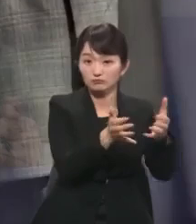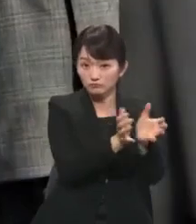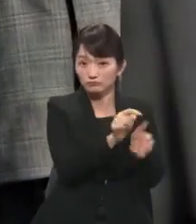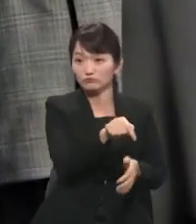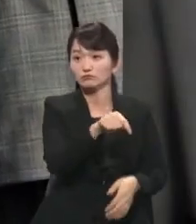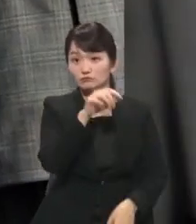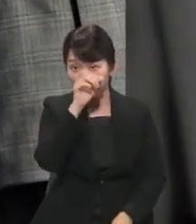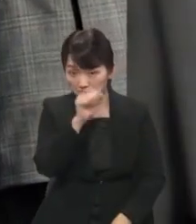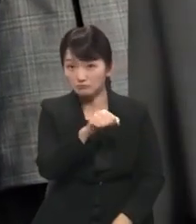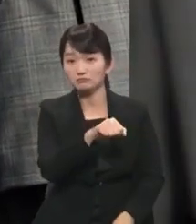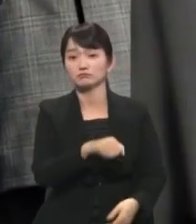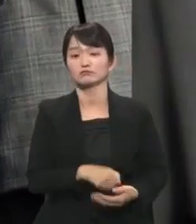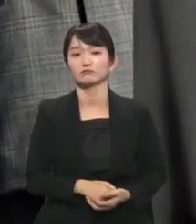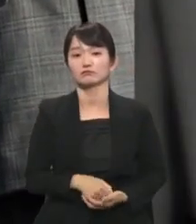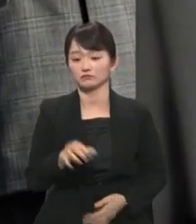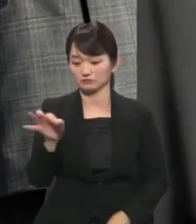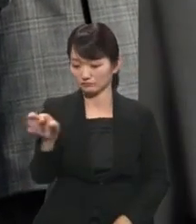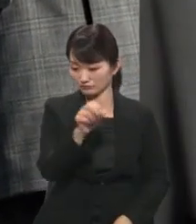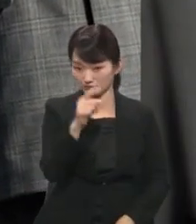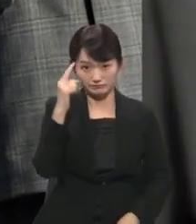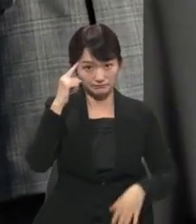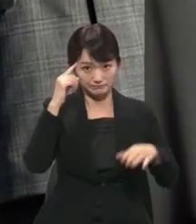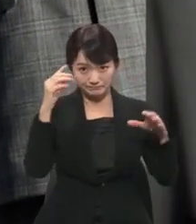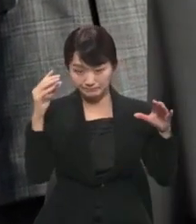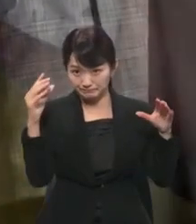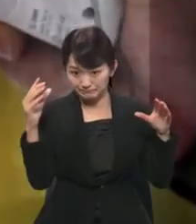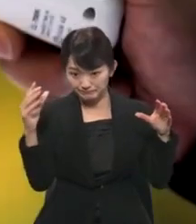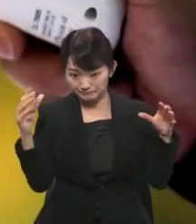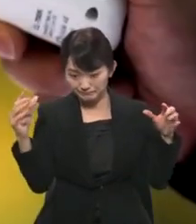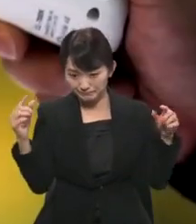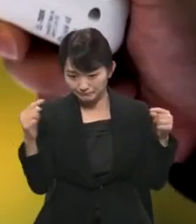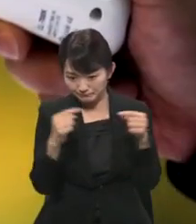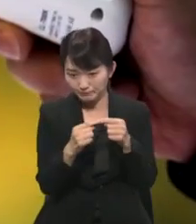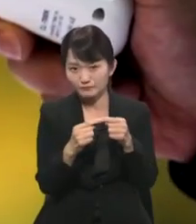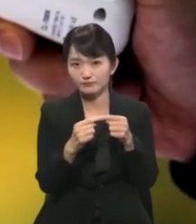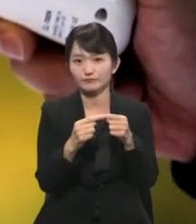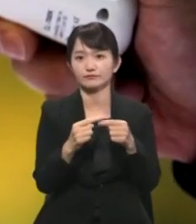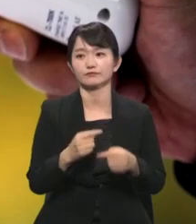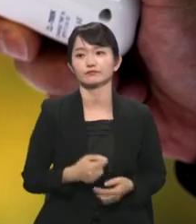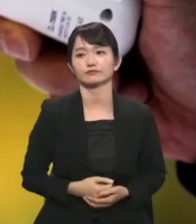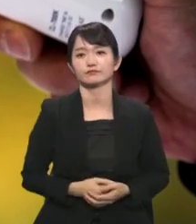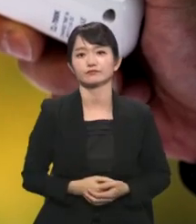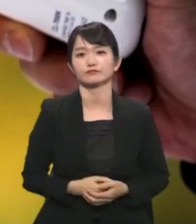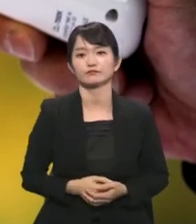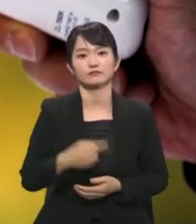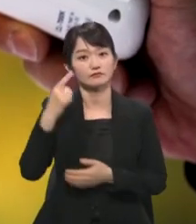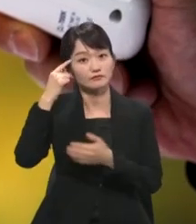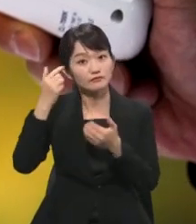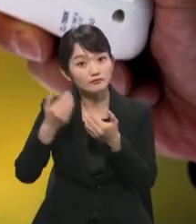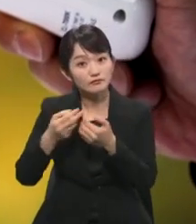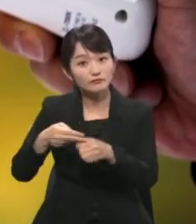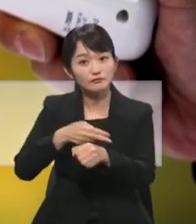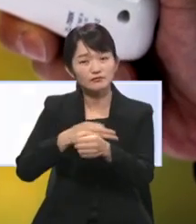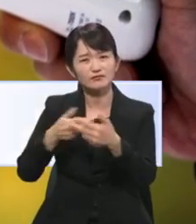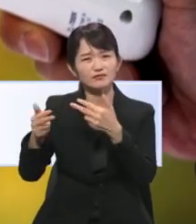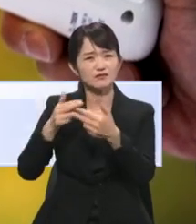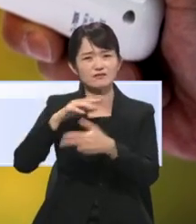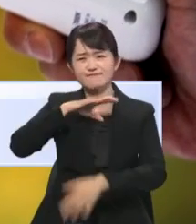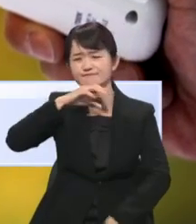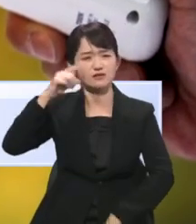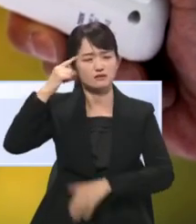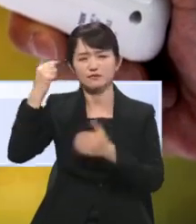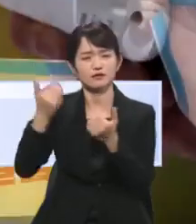호응하면서 뭐처럼 좀 여야가 한 뜻을 보이는 그런 장면이기도 한데 반대로 뭐 의사 협회에서는 반발이